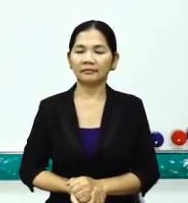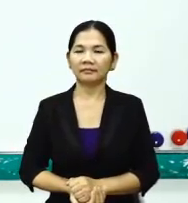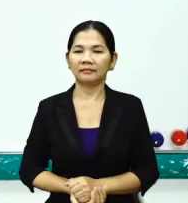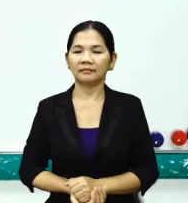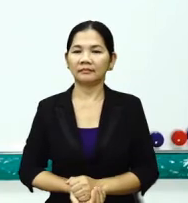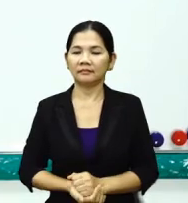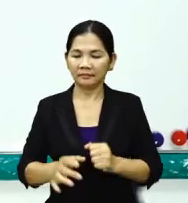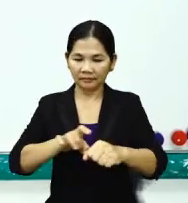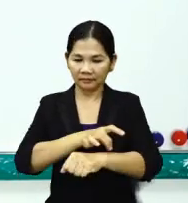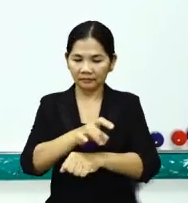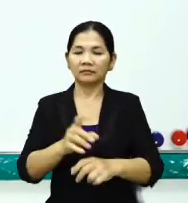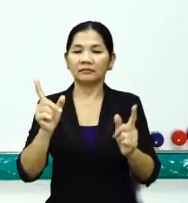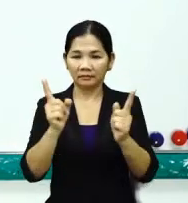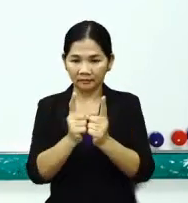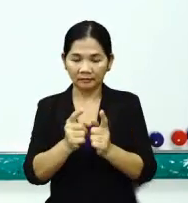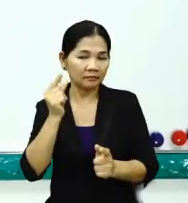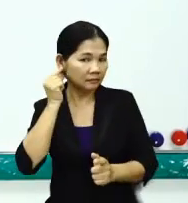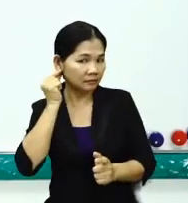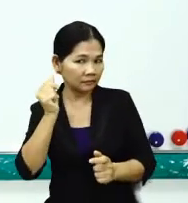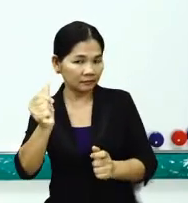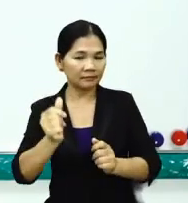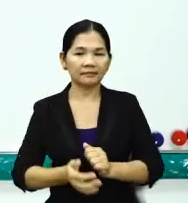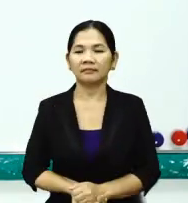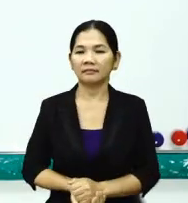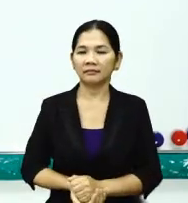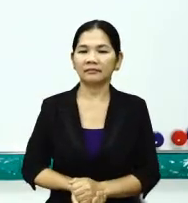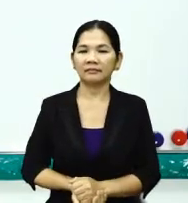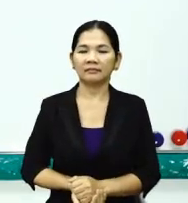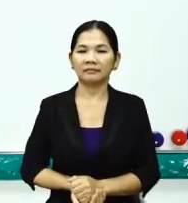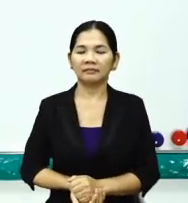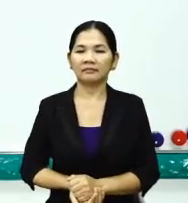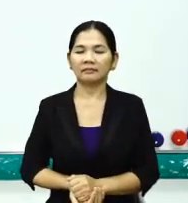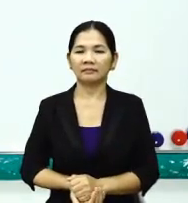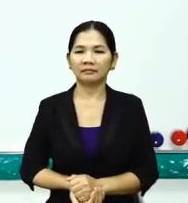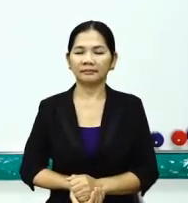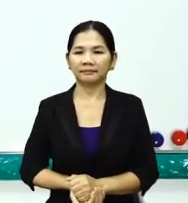pê tới chuôi mà đài